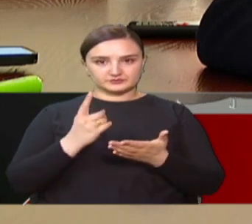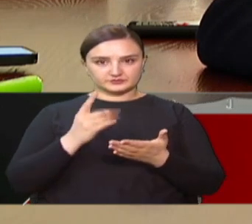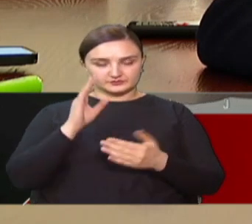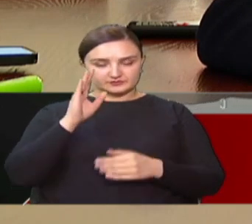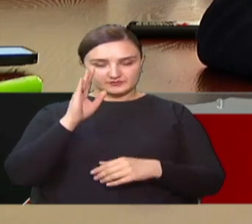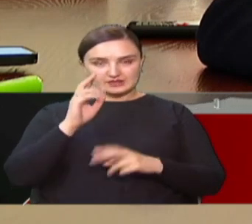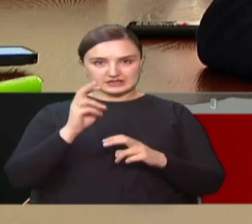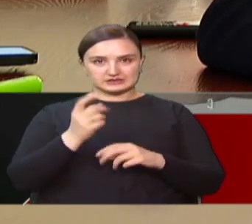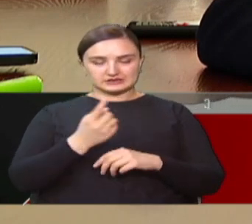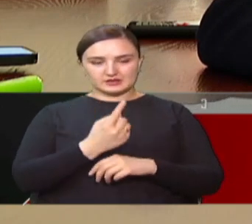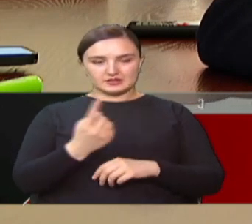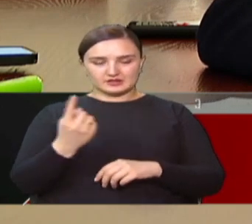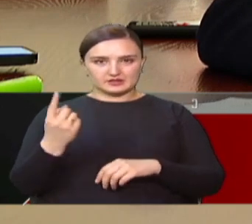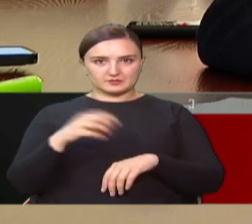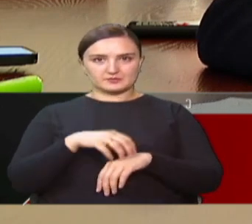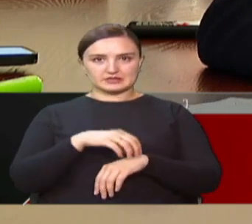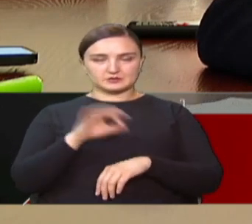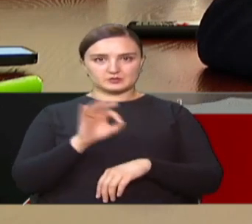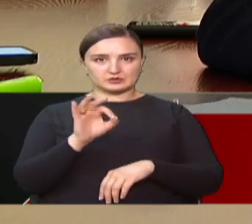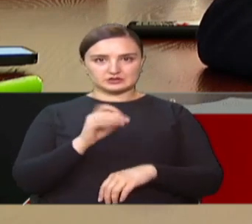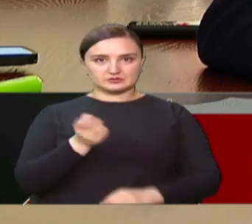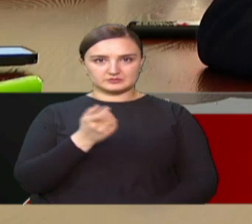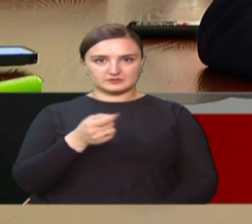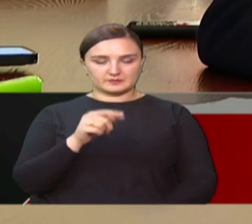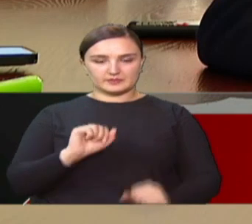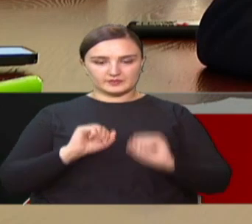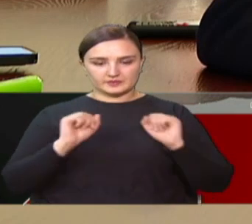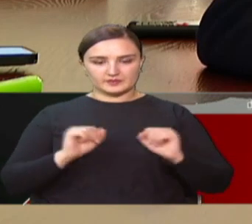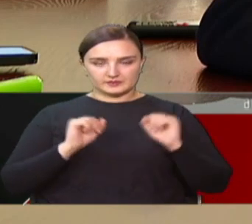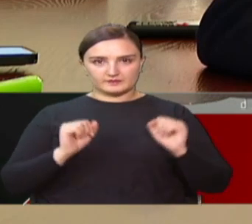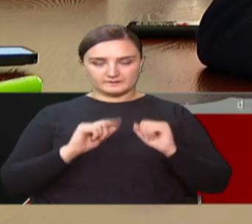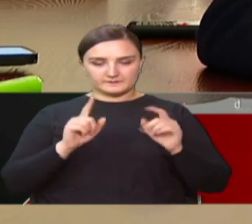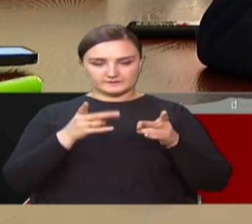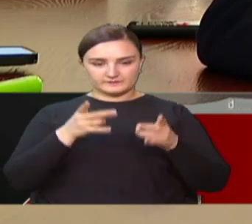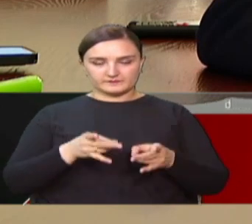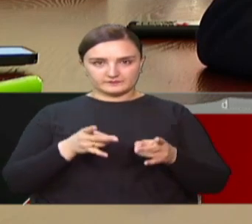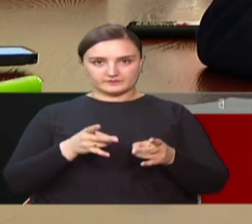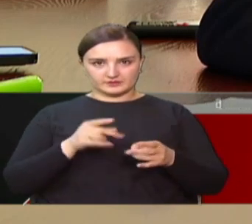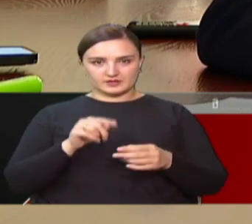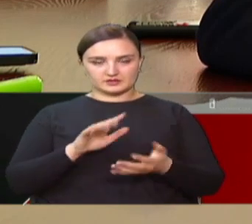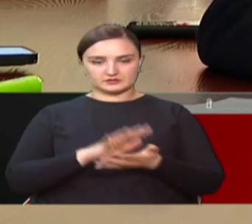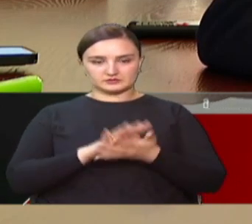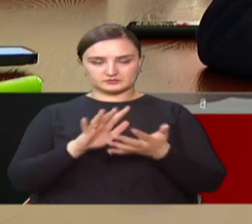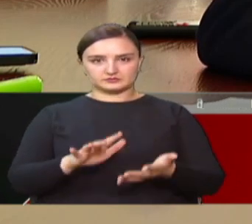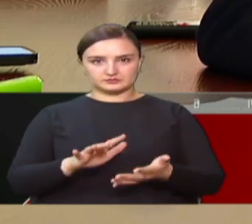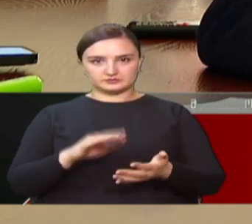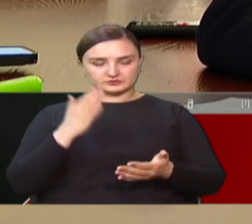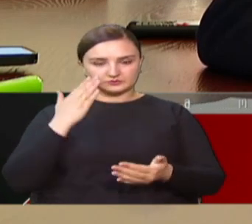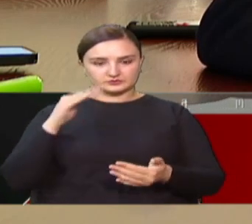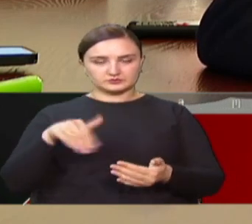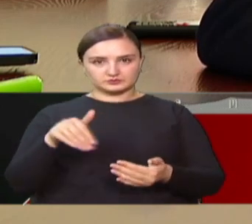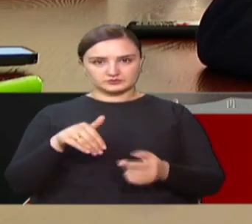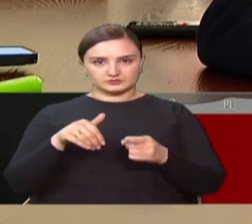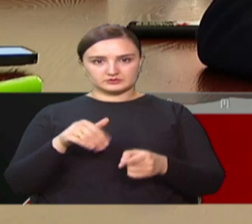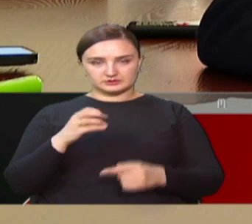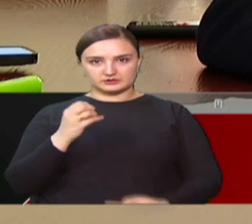პარტიები 0%-იანი რეიტინგებით შეეცდებიან, რომ საქვეყნო დააზიანონ, ჩირქი მოსცხონ. უსამართლოდ,